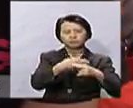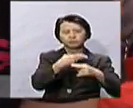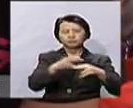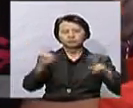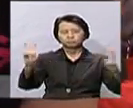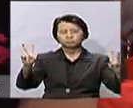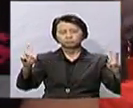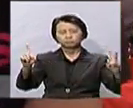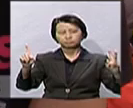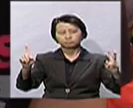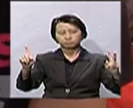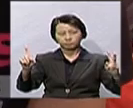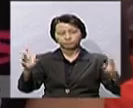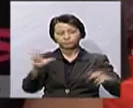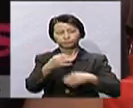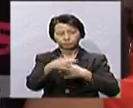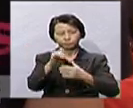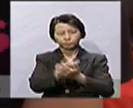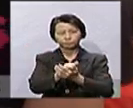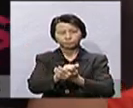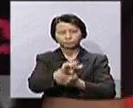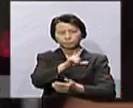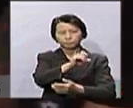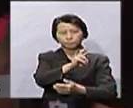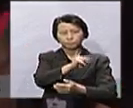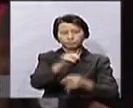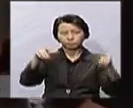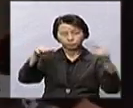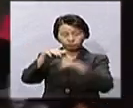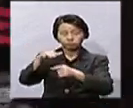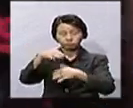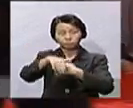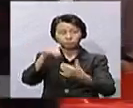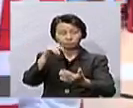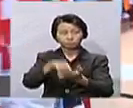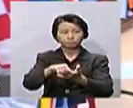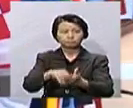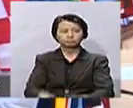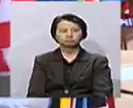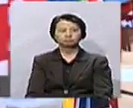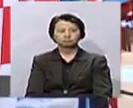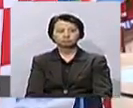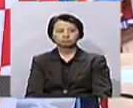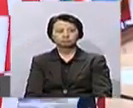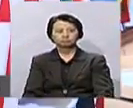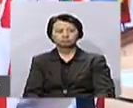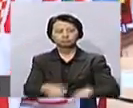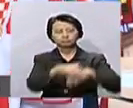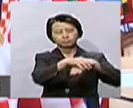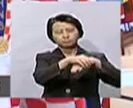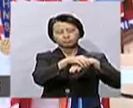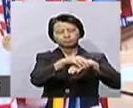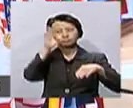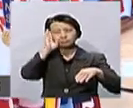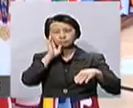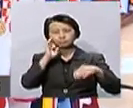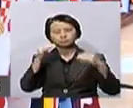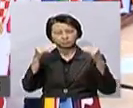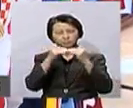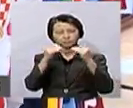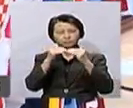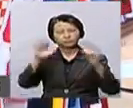Trippier. Lepas tu Lukaku maybe score on tonight. Yes. Belgium dengan England sama